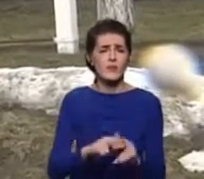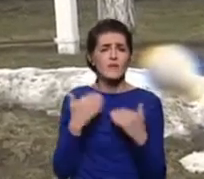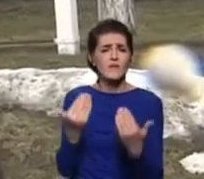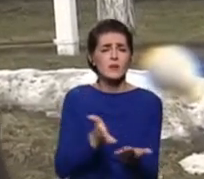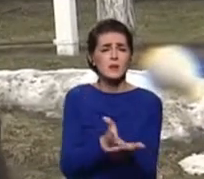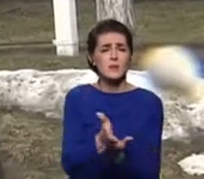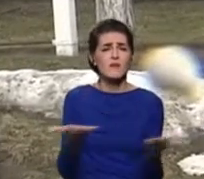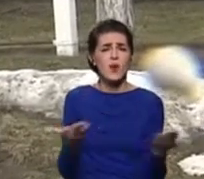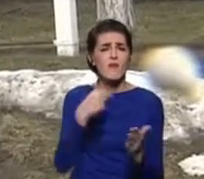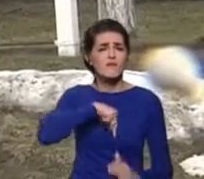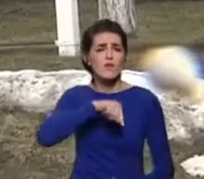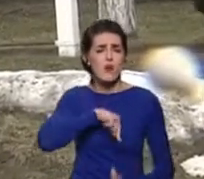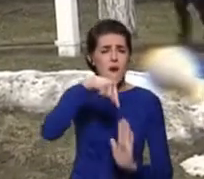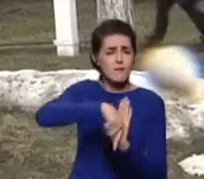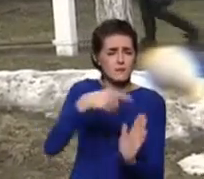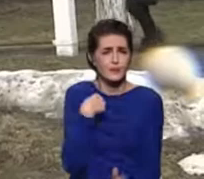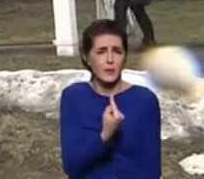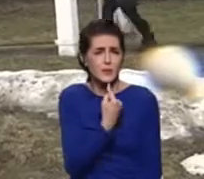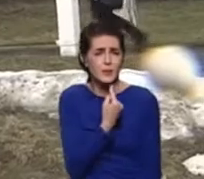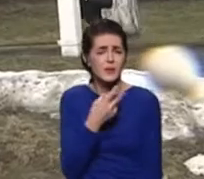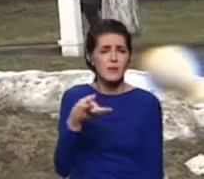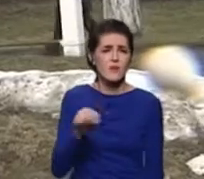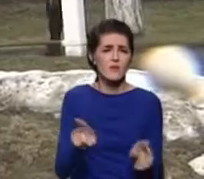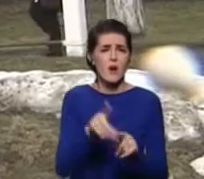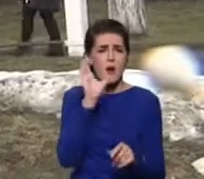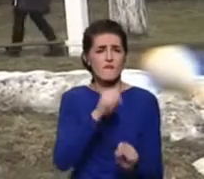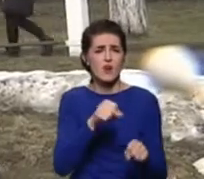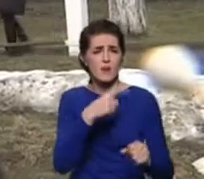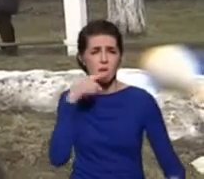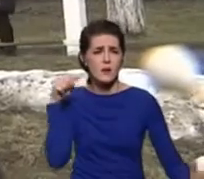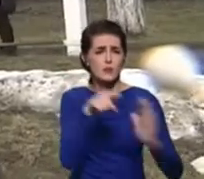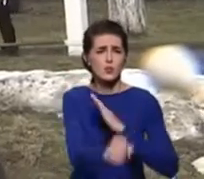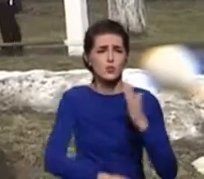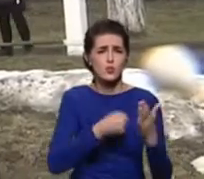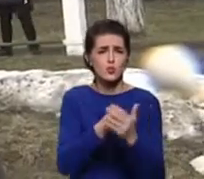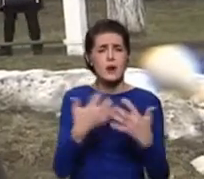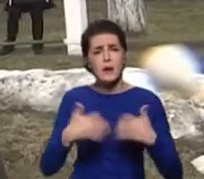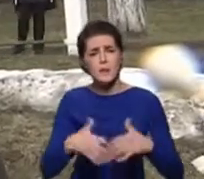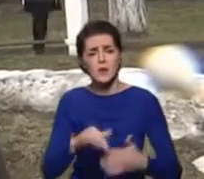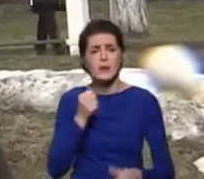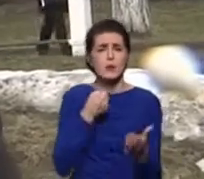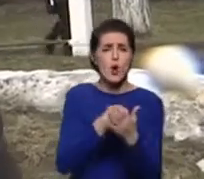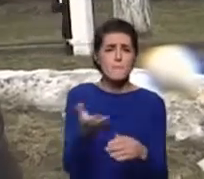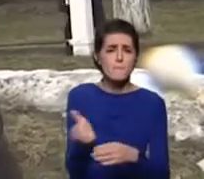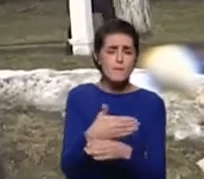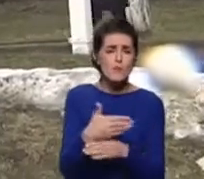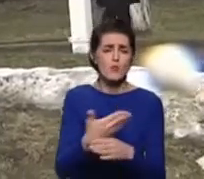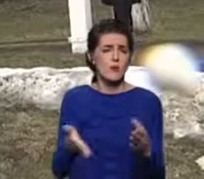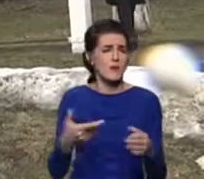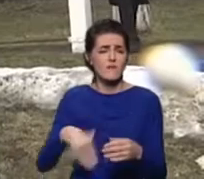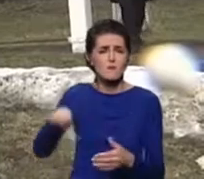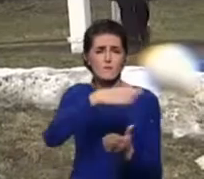тактико-технічні характеристики дозволяють дострілювати не тільки до Краматорська, на жаль, і до Маріуполя, тим більше